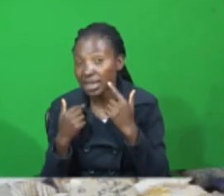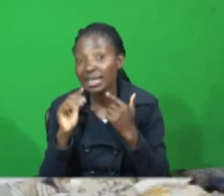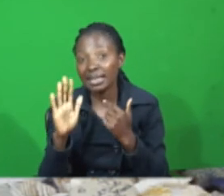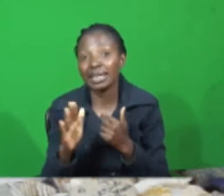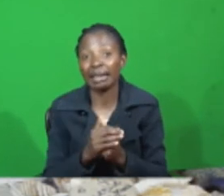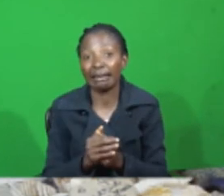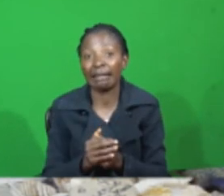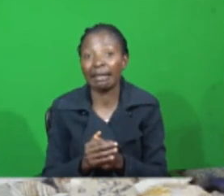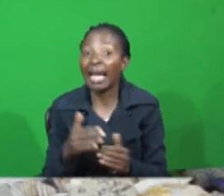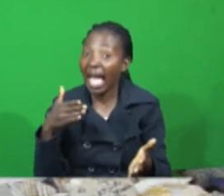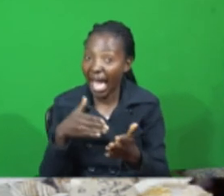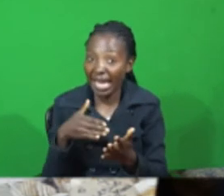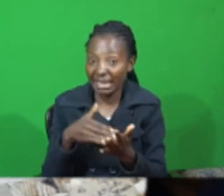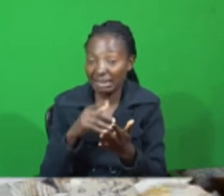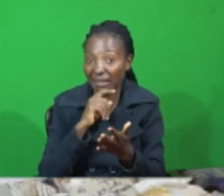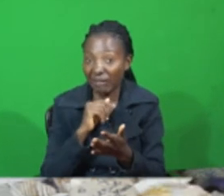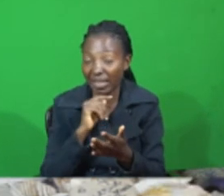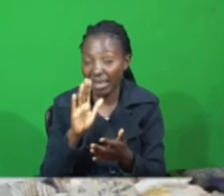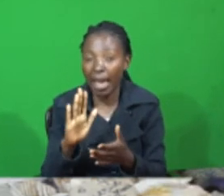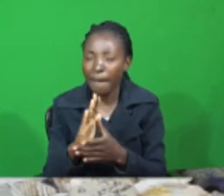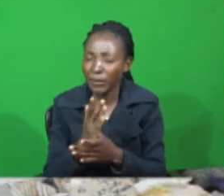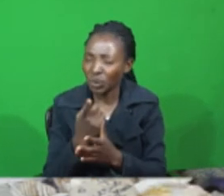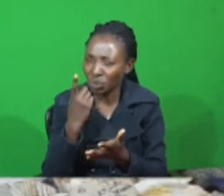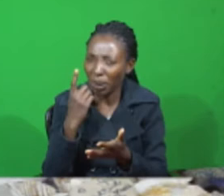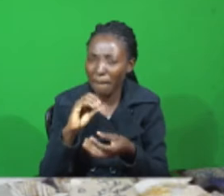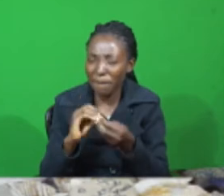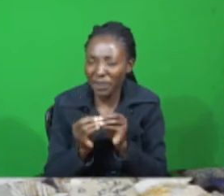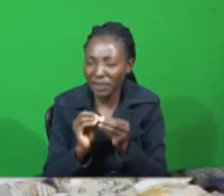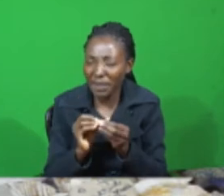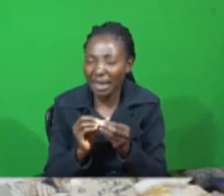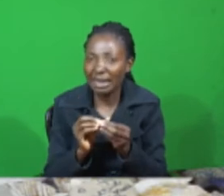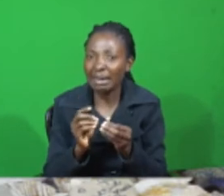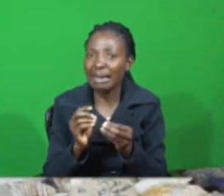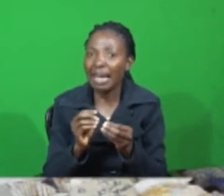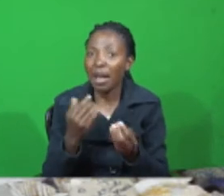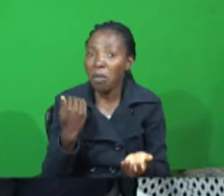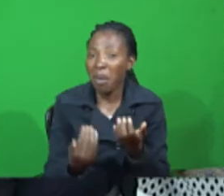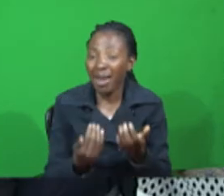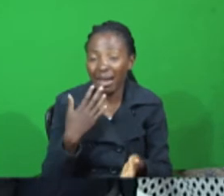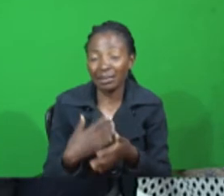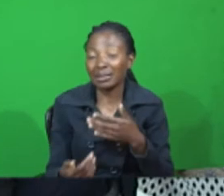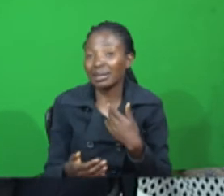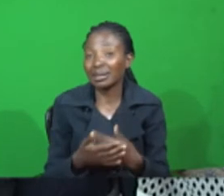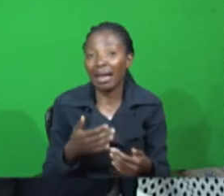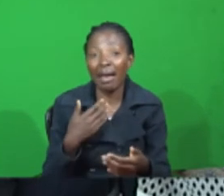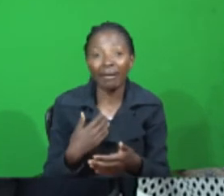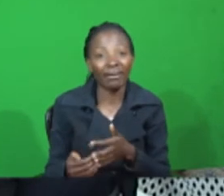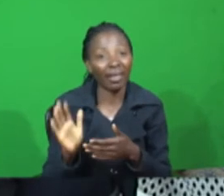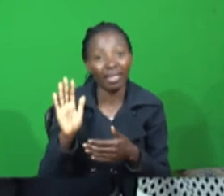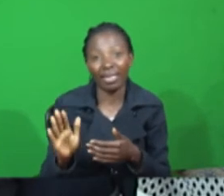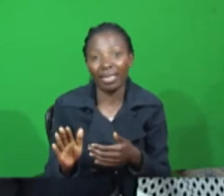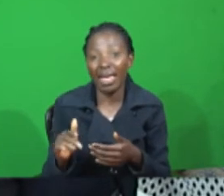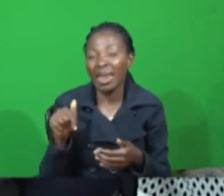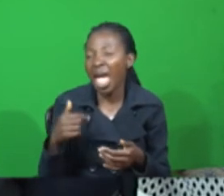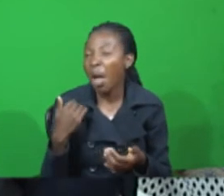Against iwewe. Alright. Nekuti ndiwakakonzera kuti kamwana akakavepo. Saka wakonzeresa kuti kararamise kunge nherera.